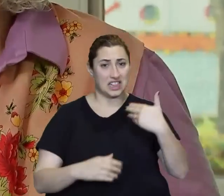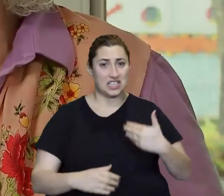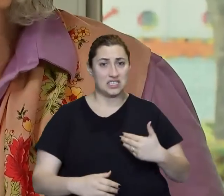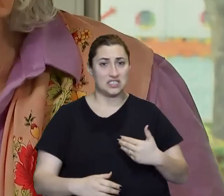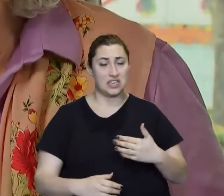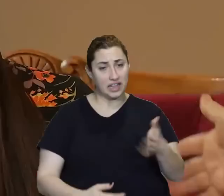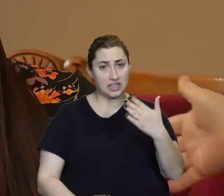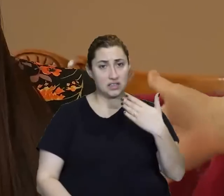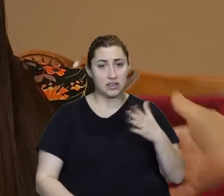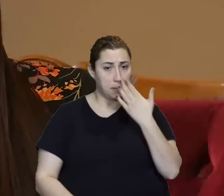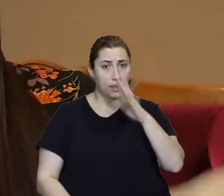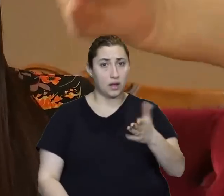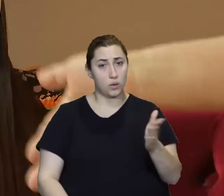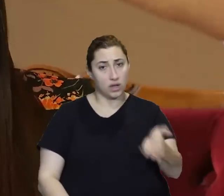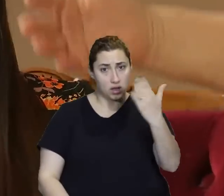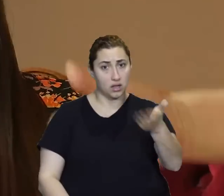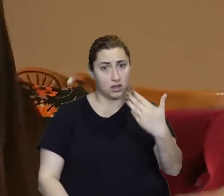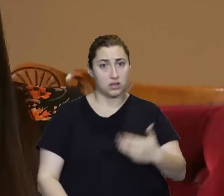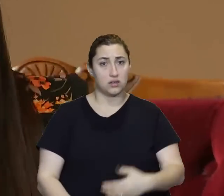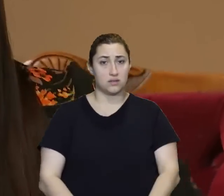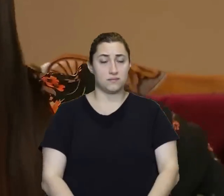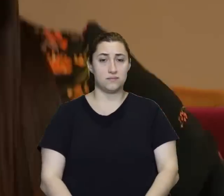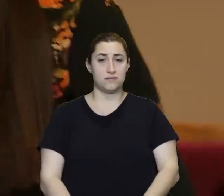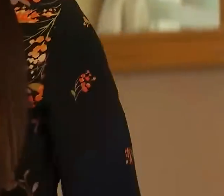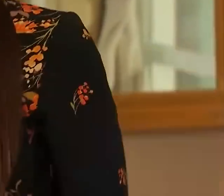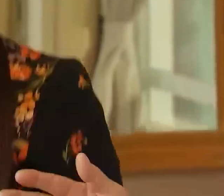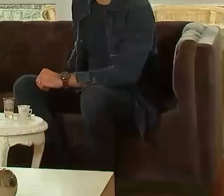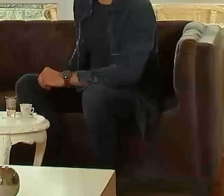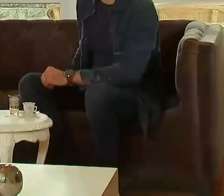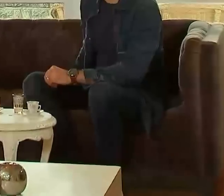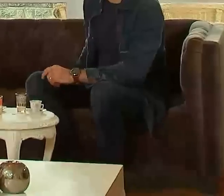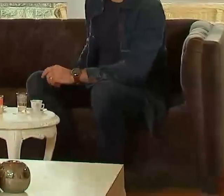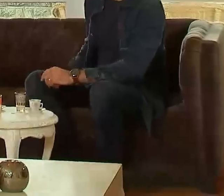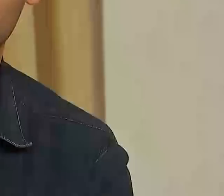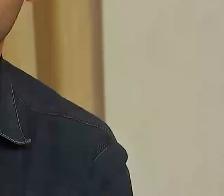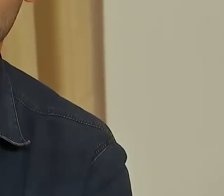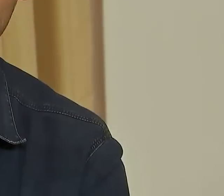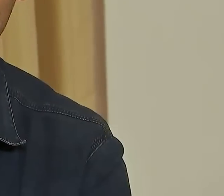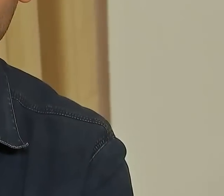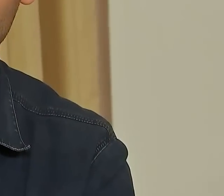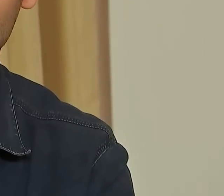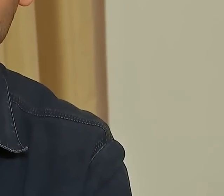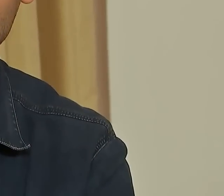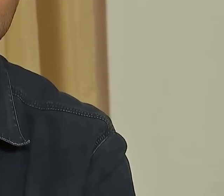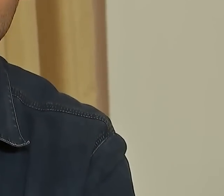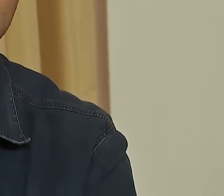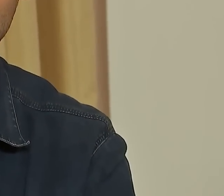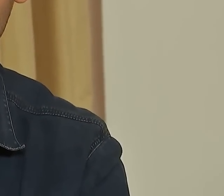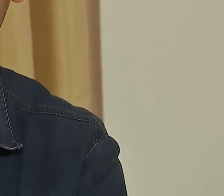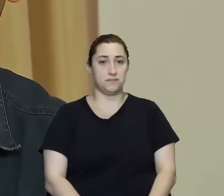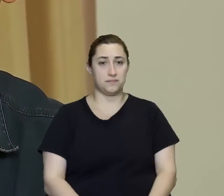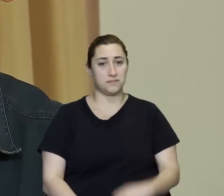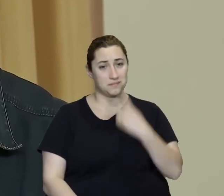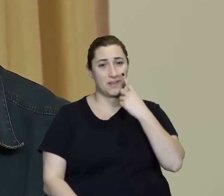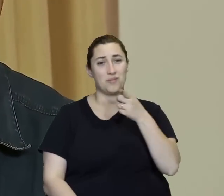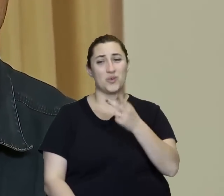kocana. Hadi ne duruyorsun kalk kalk. Zehra ikiletmeden kalktı. Giderken Ömer haline gülüyor. Görüyor musun